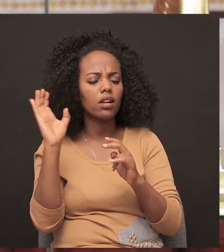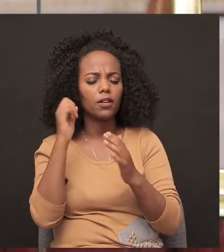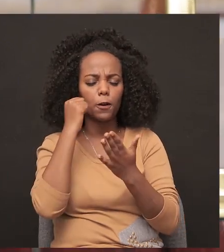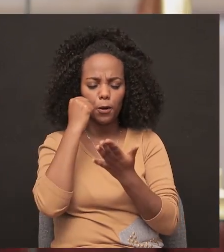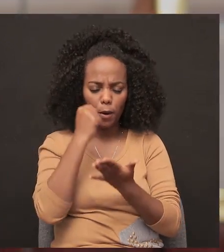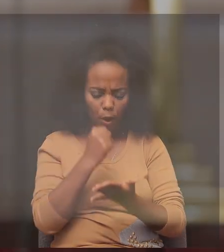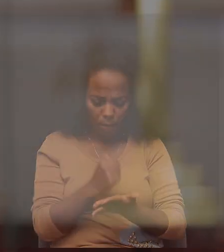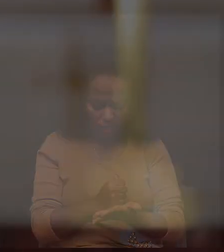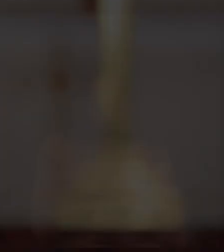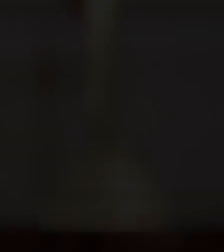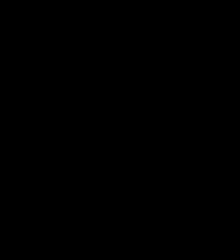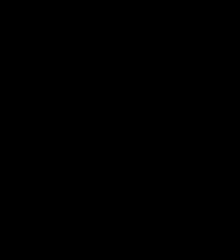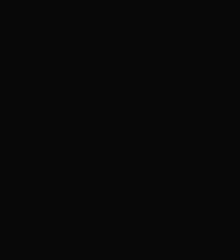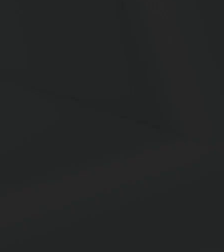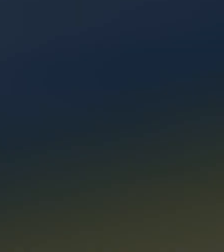አሜን